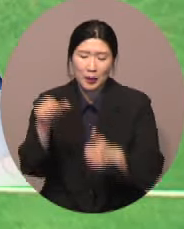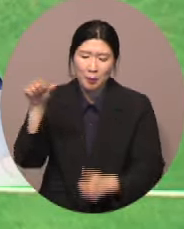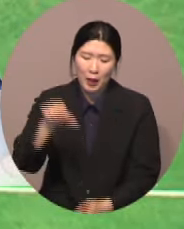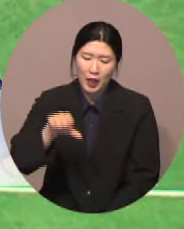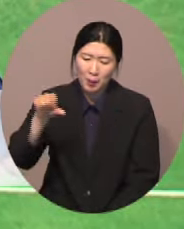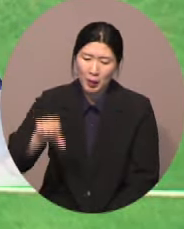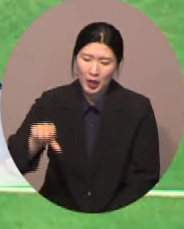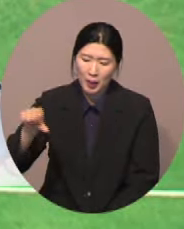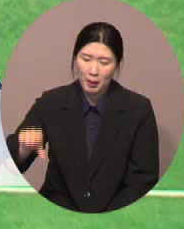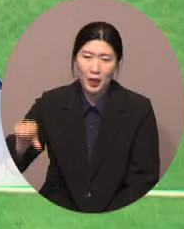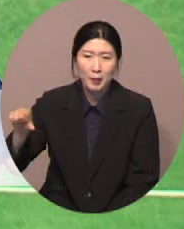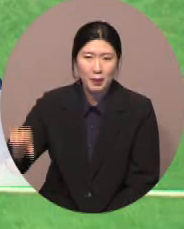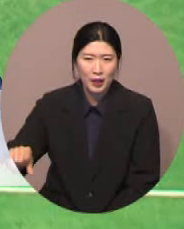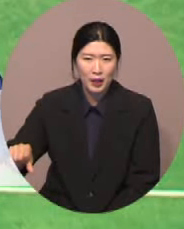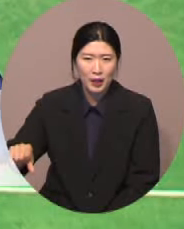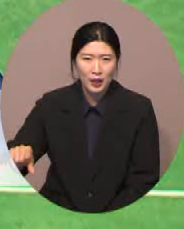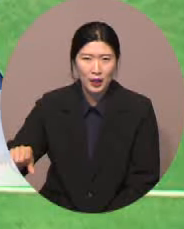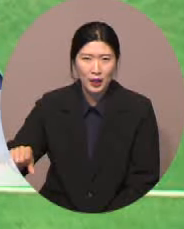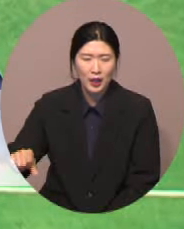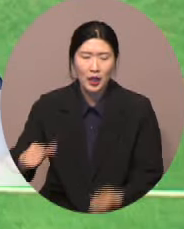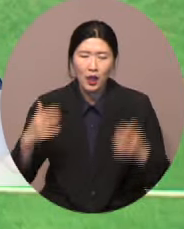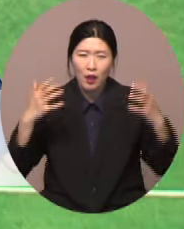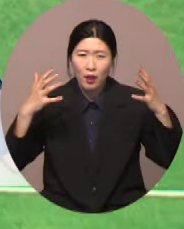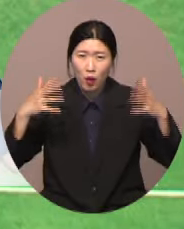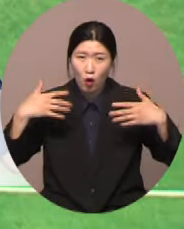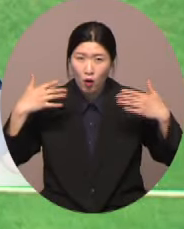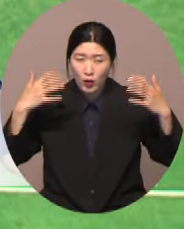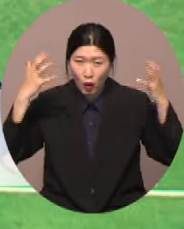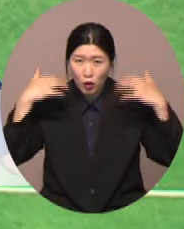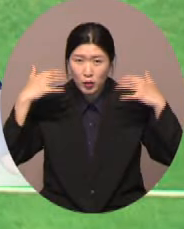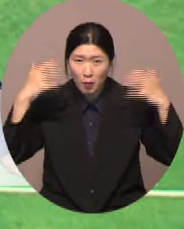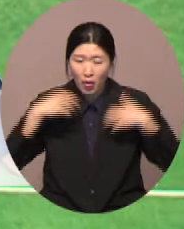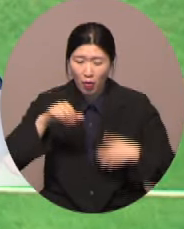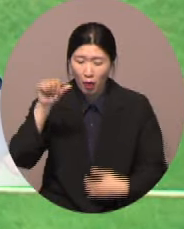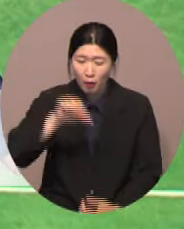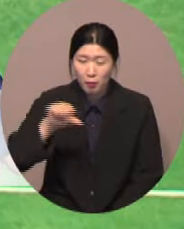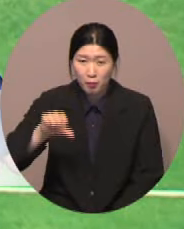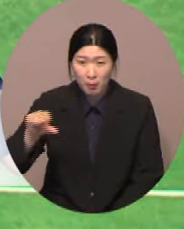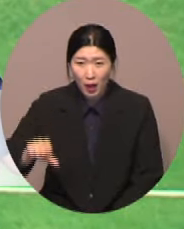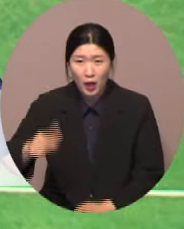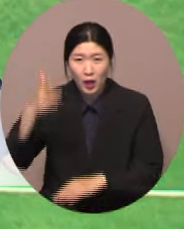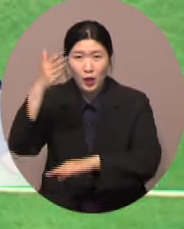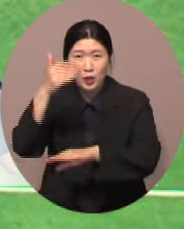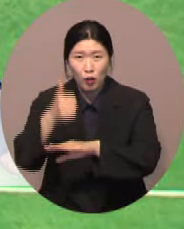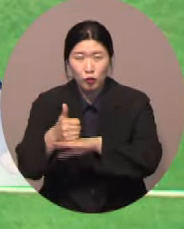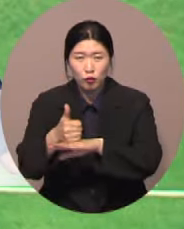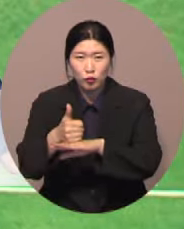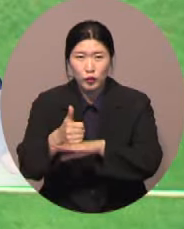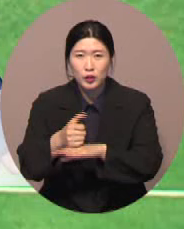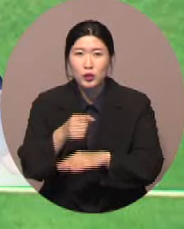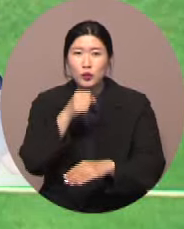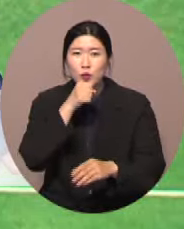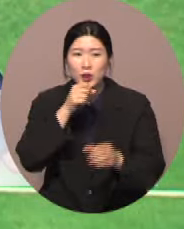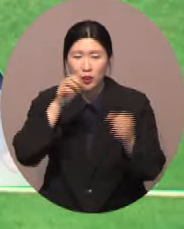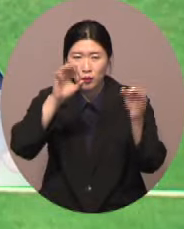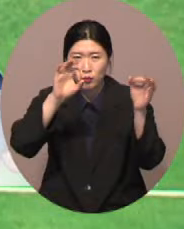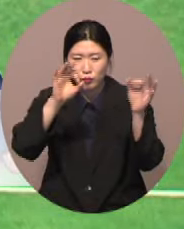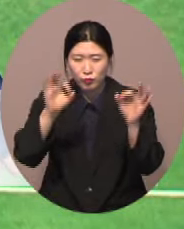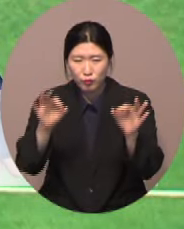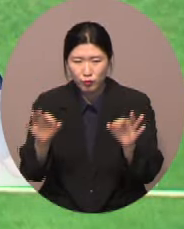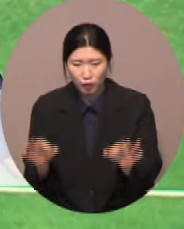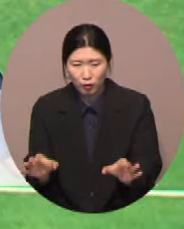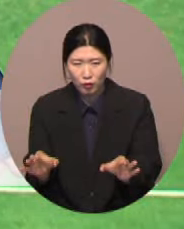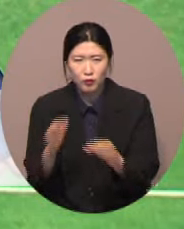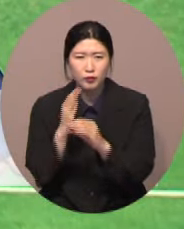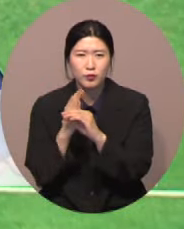벗어나지 못하고 있습니다. 여름 들어 힘을 쓰지 못하더니 급기야 나란히 최하위로 내려앉았습니다.